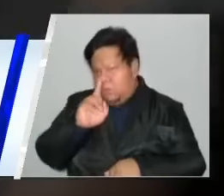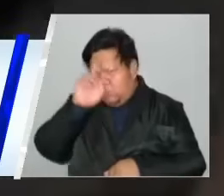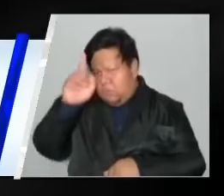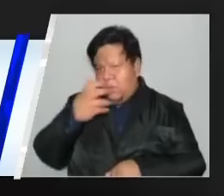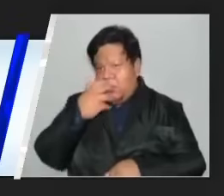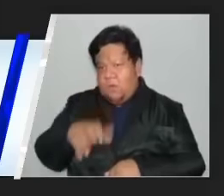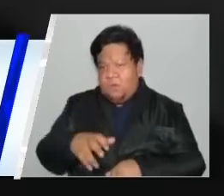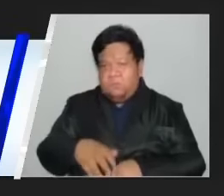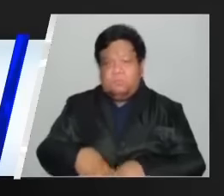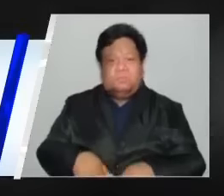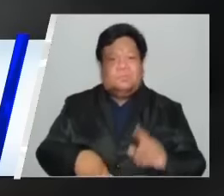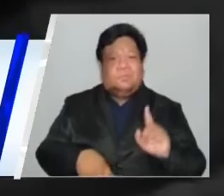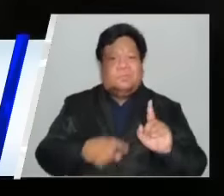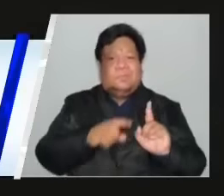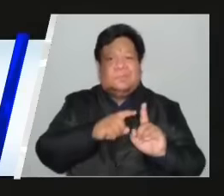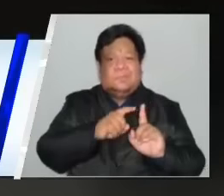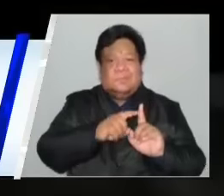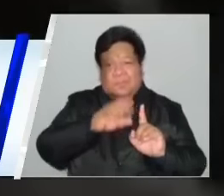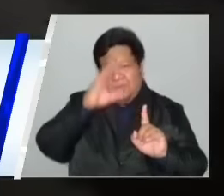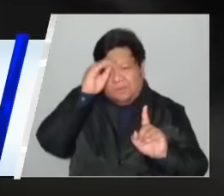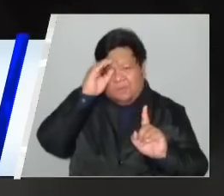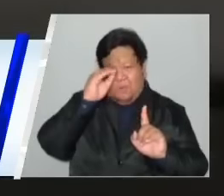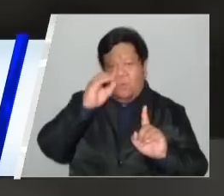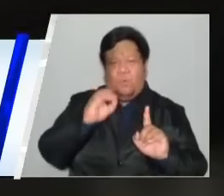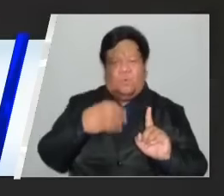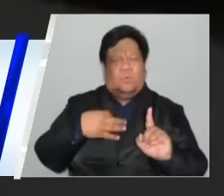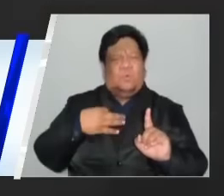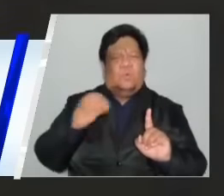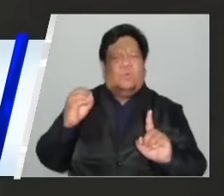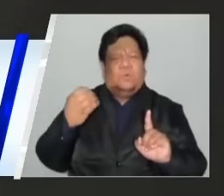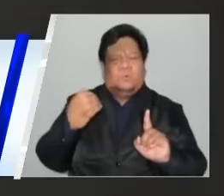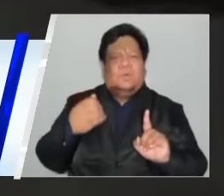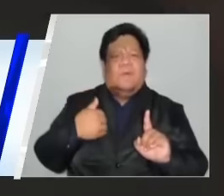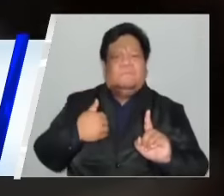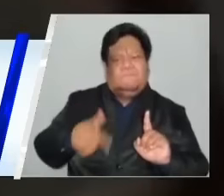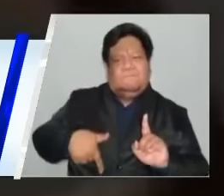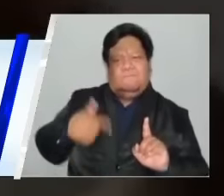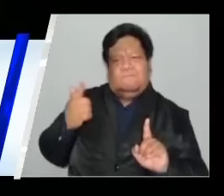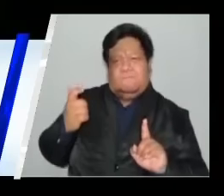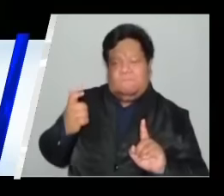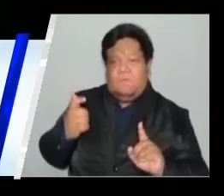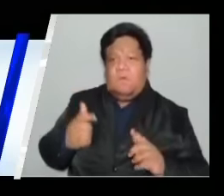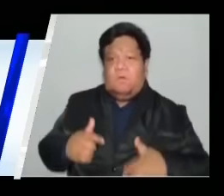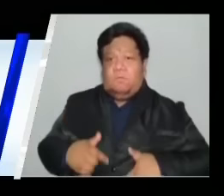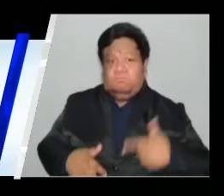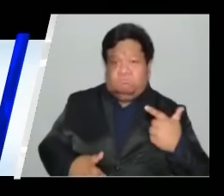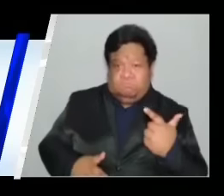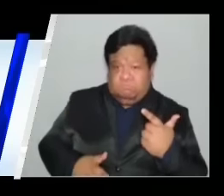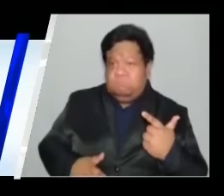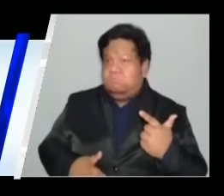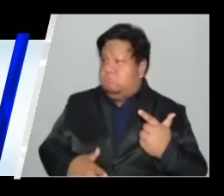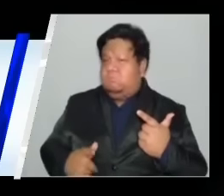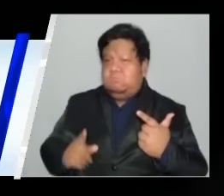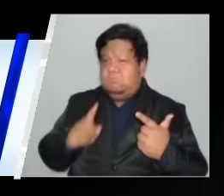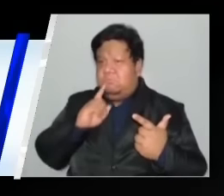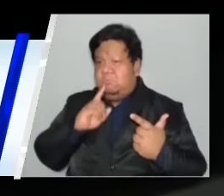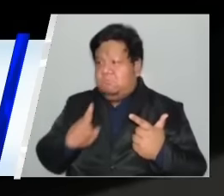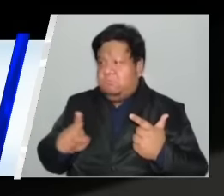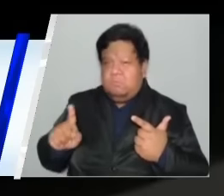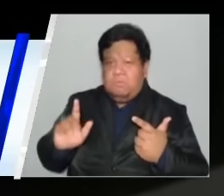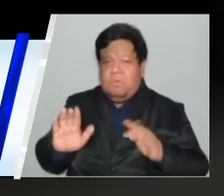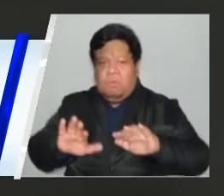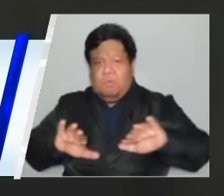baril. Naawat naman ang lalaki, pero humirit pa siya sa kumukuha ng video. Yung kasama mo, siga-siga, wala